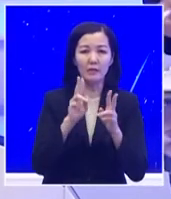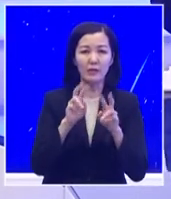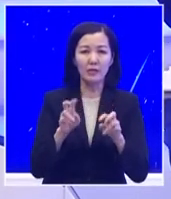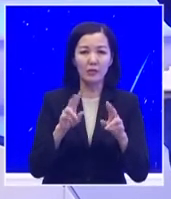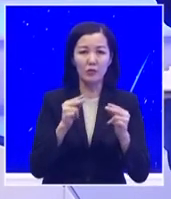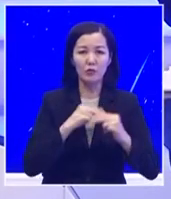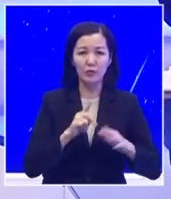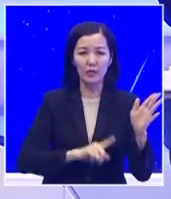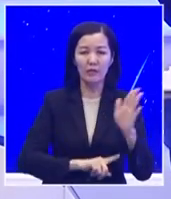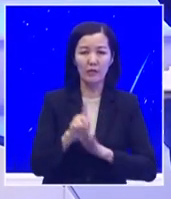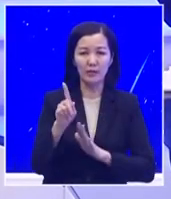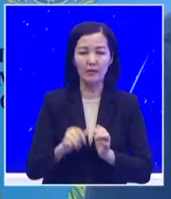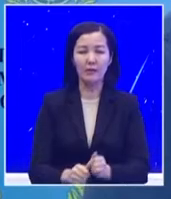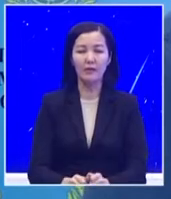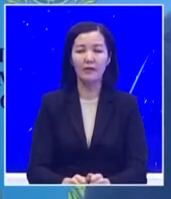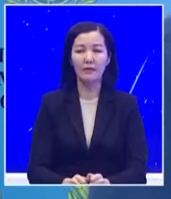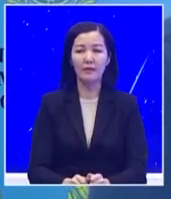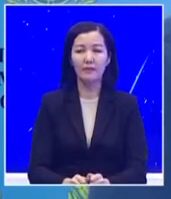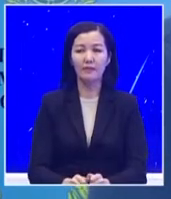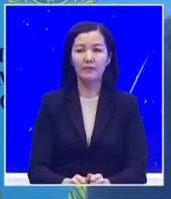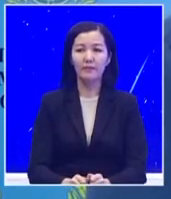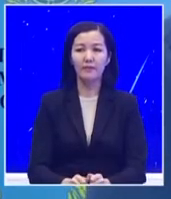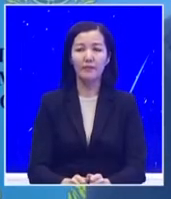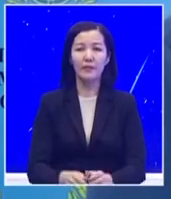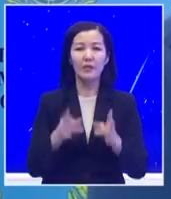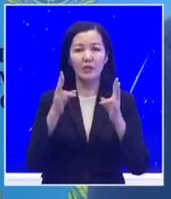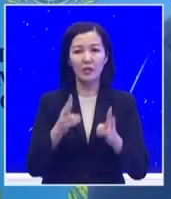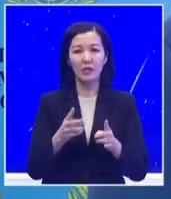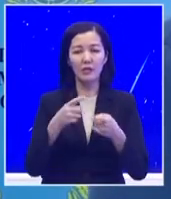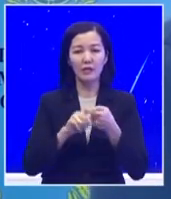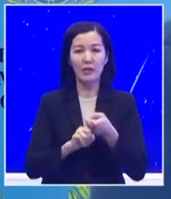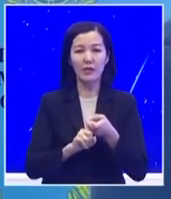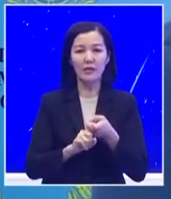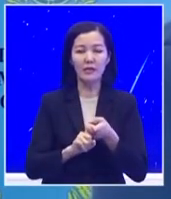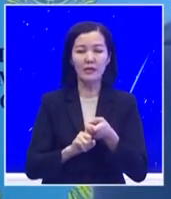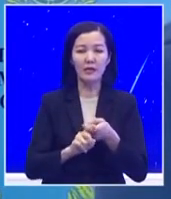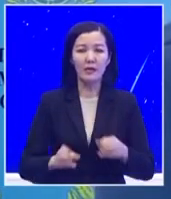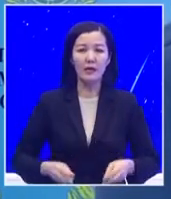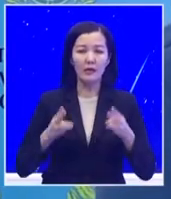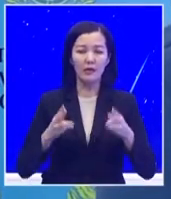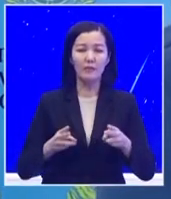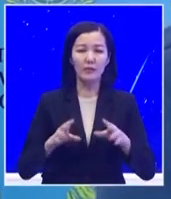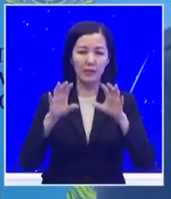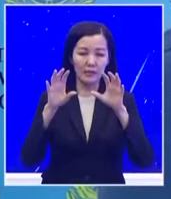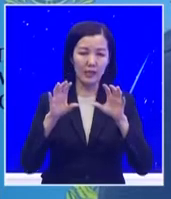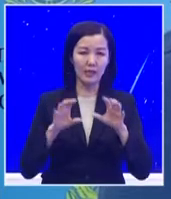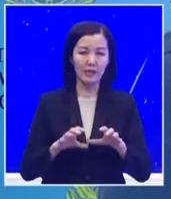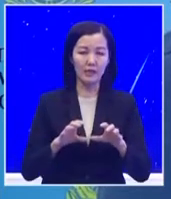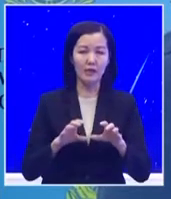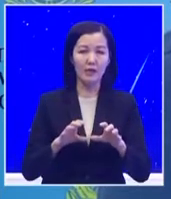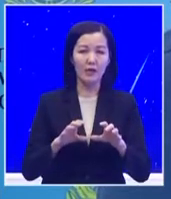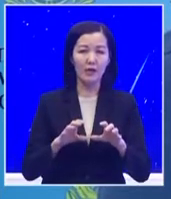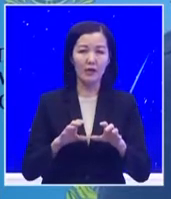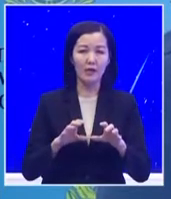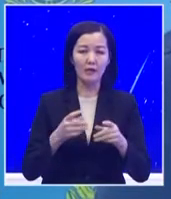жұмыстары басталды. Аталған дерек бойынша Қазақстан Республикасы қылмыстық кодексінің 345-ші бабының 4-ші тармағына